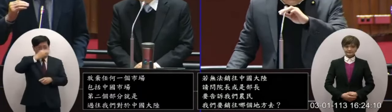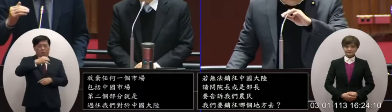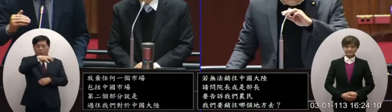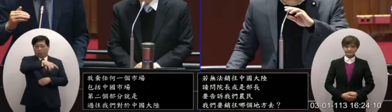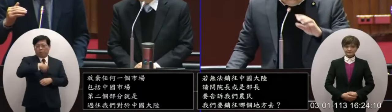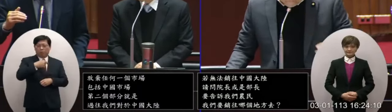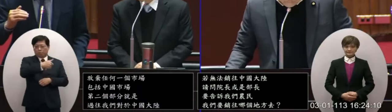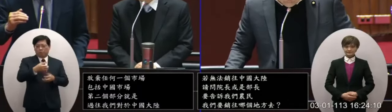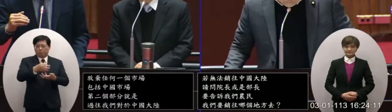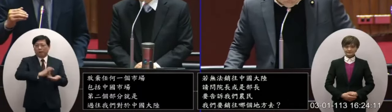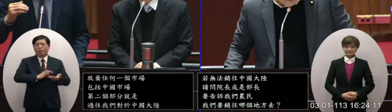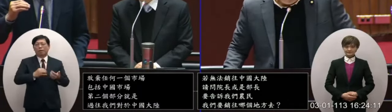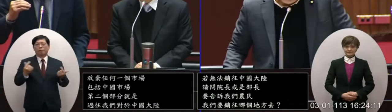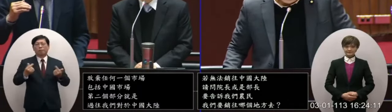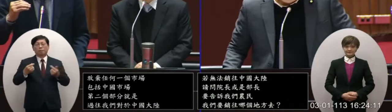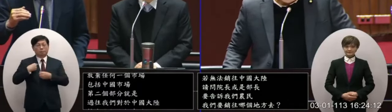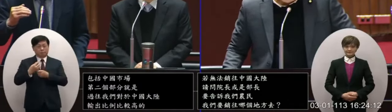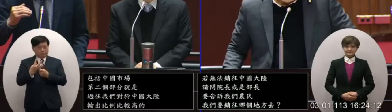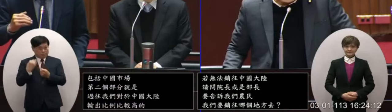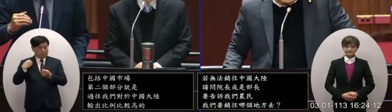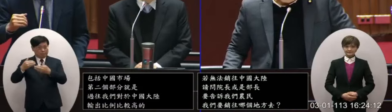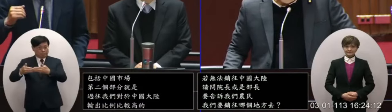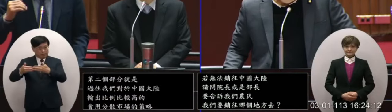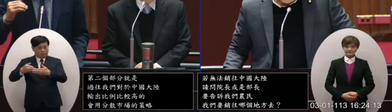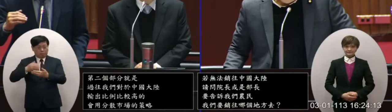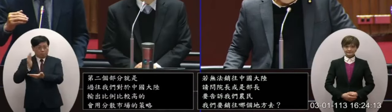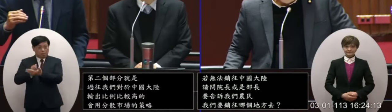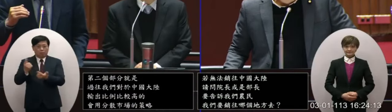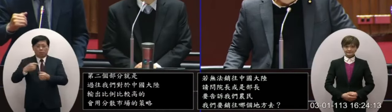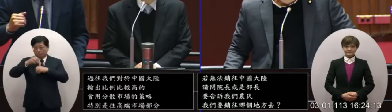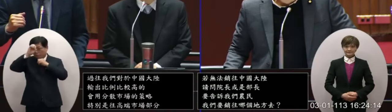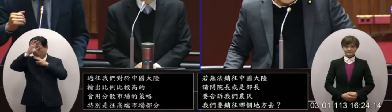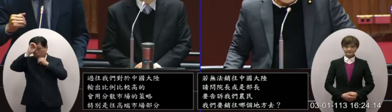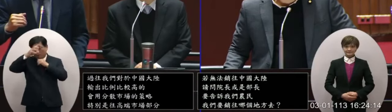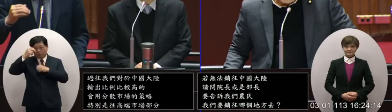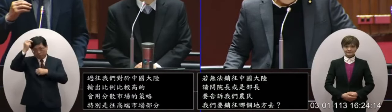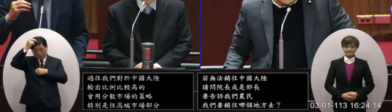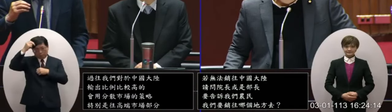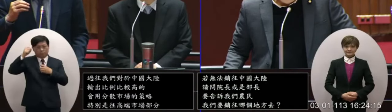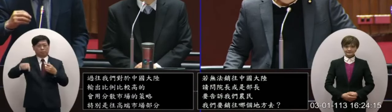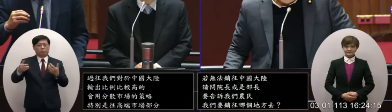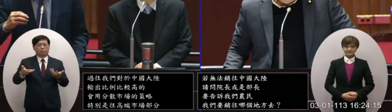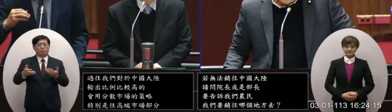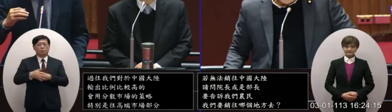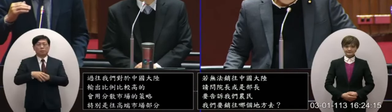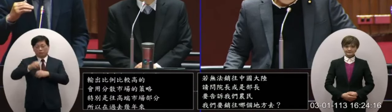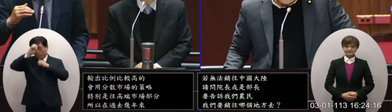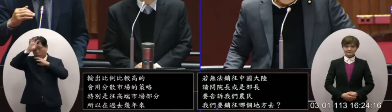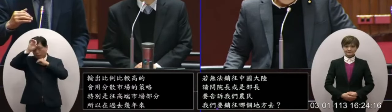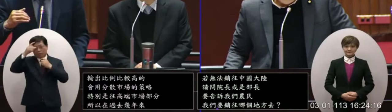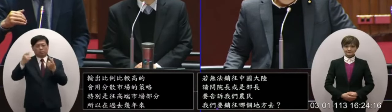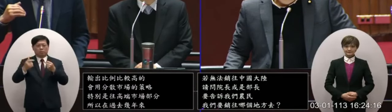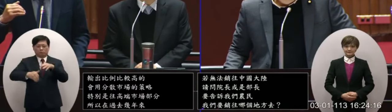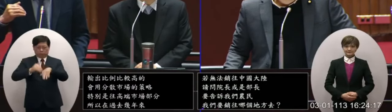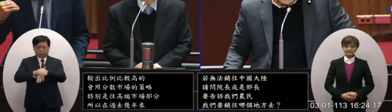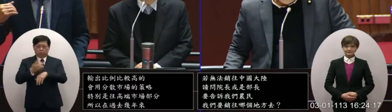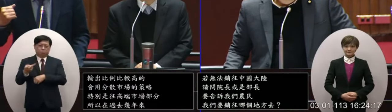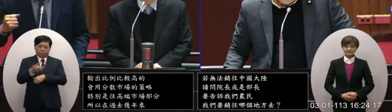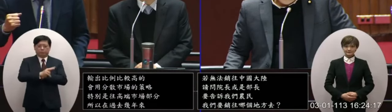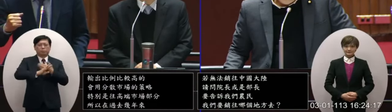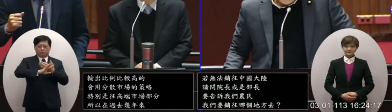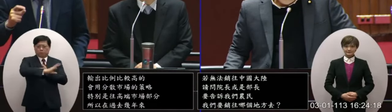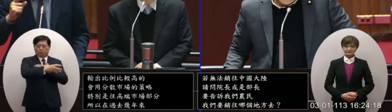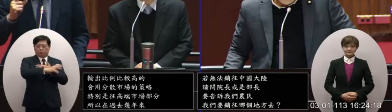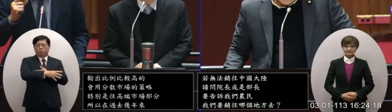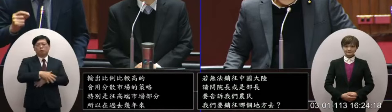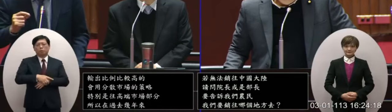以在过去几年来被中国所禁止的，像凤梨释迦，那凤梨的部分我们就很成功的输往其他的